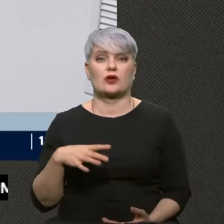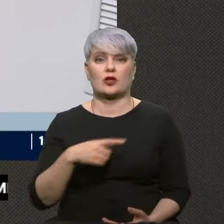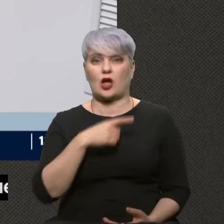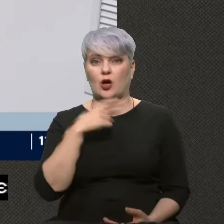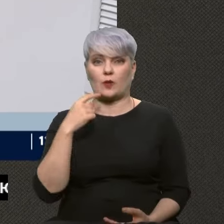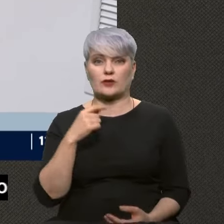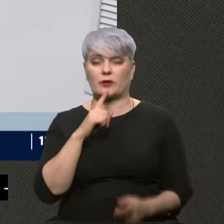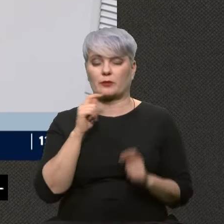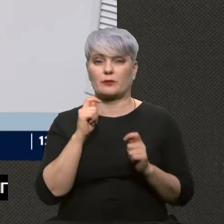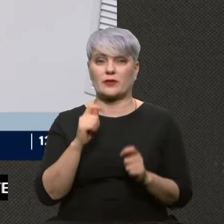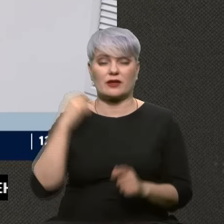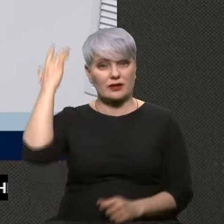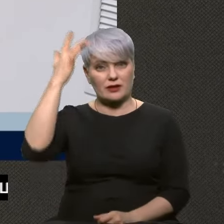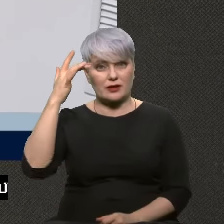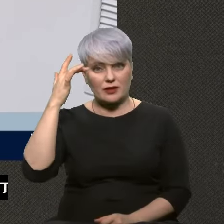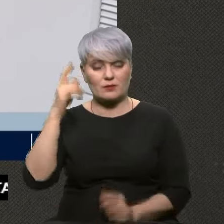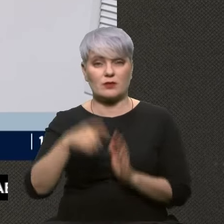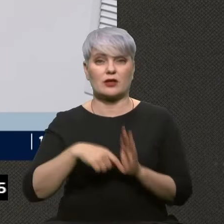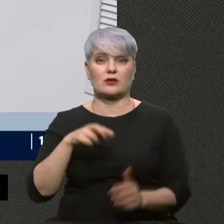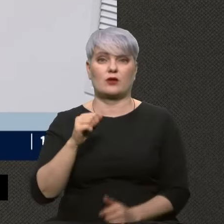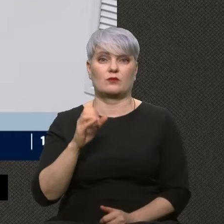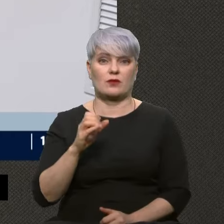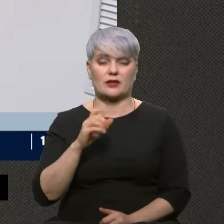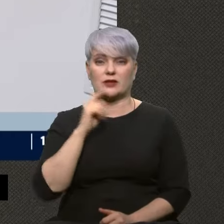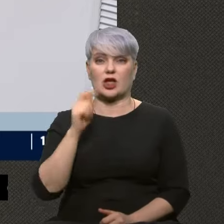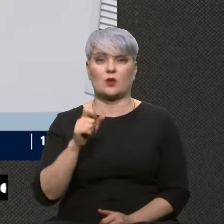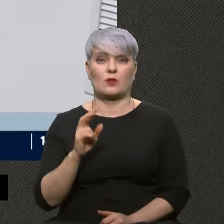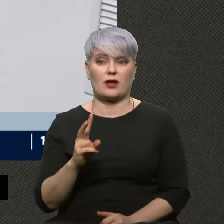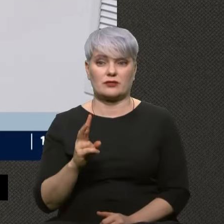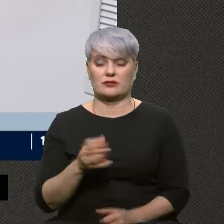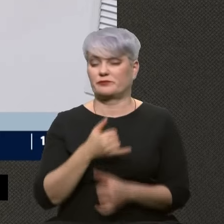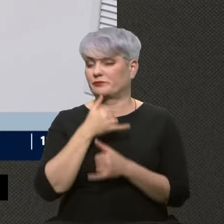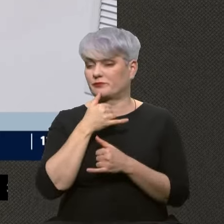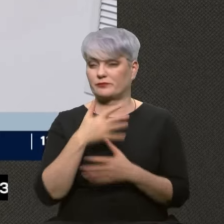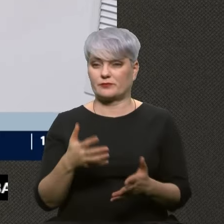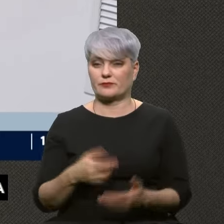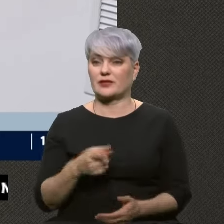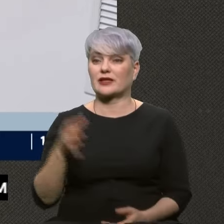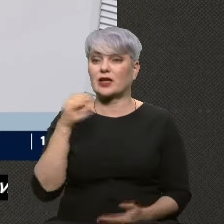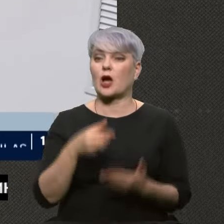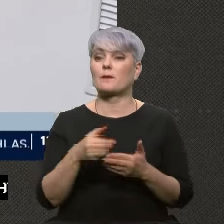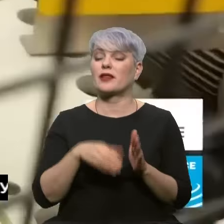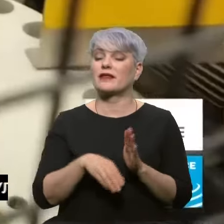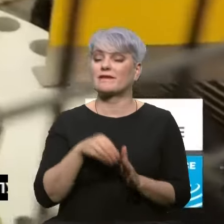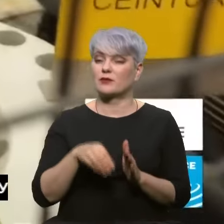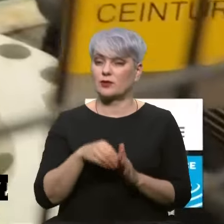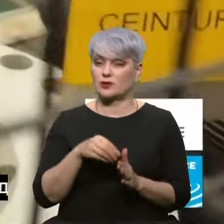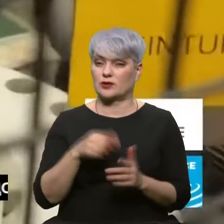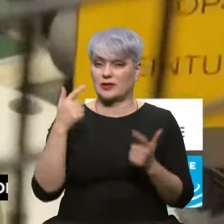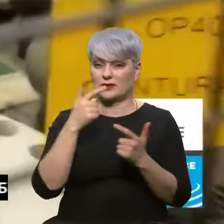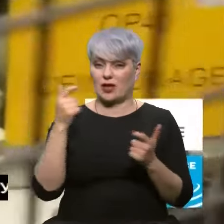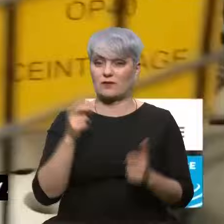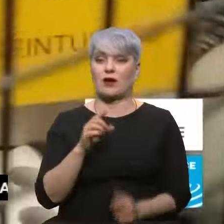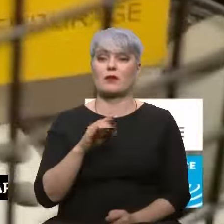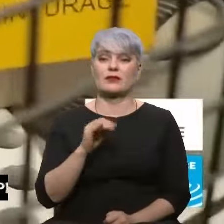росіяни підуть із Криму, Донбасу та Луганська? Це нереально. Фіцо нагадав і свої передвиборчі заяви. Братислава не